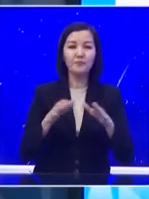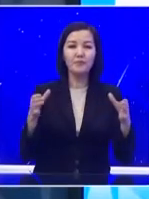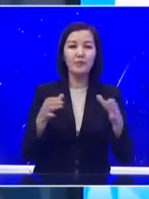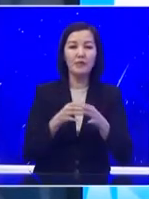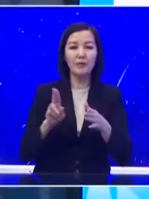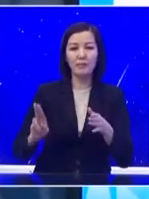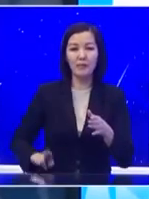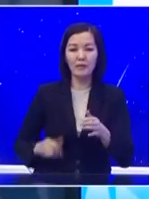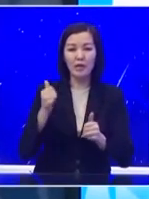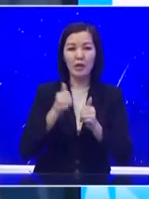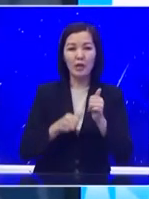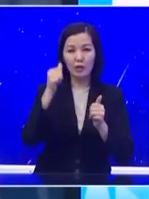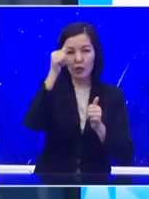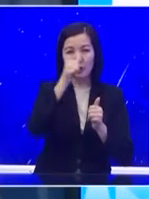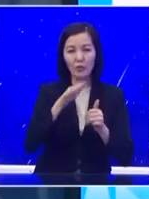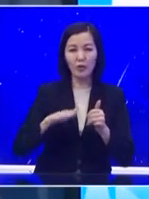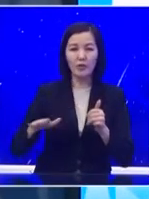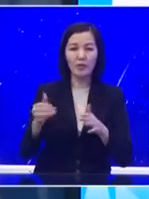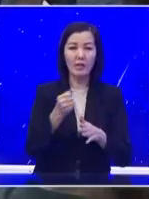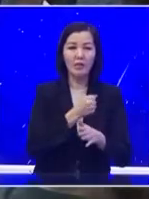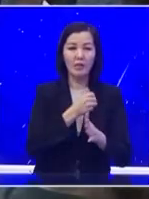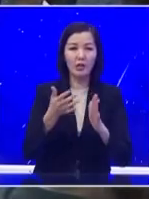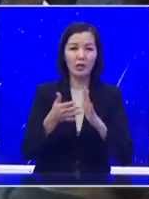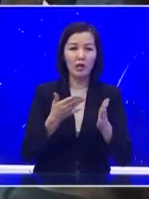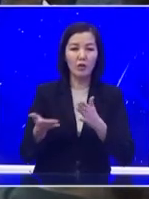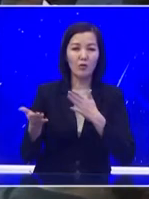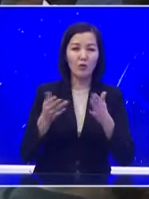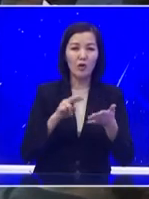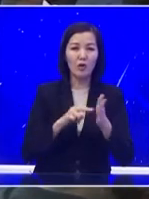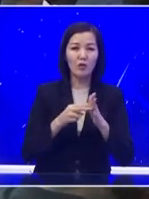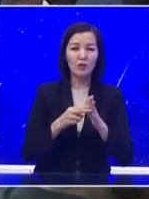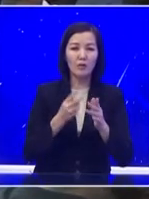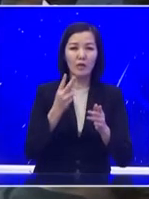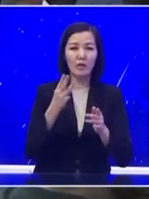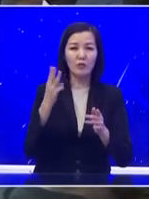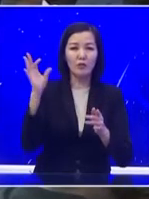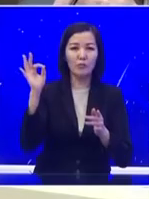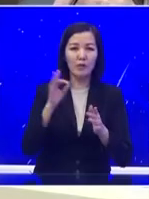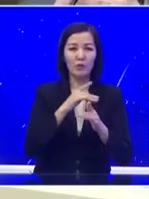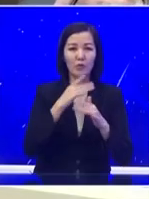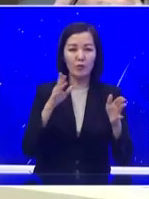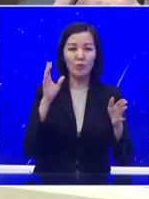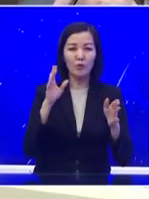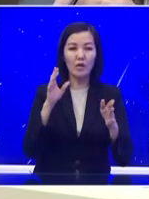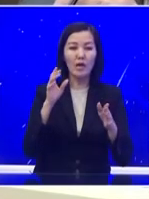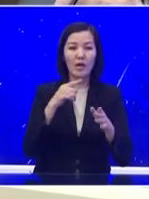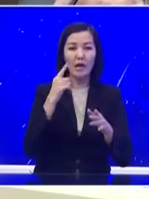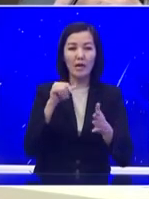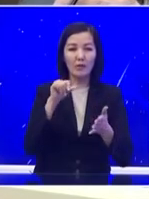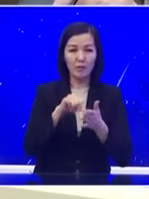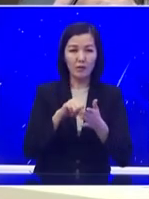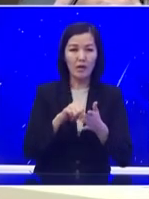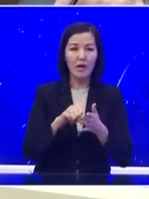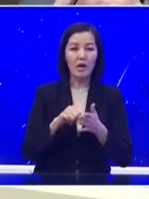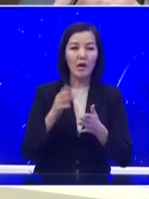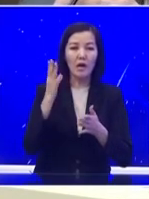бастығы жыл сайын аталған аудандардағы әскерге шақырушылар санын жоспарға сай 2-3% көбейтуді атап